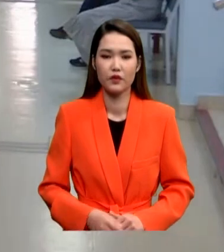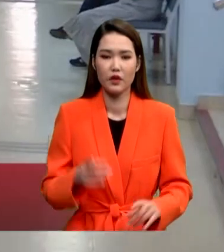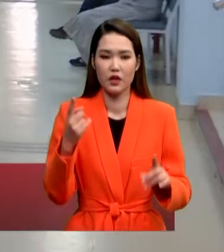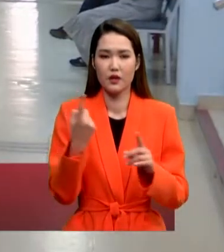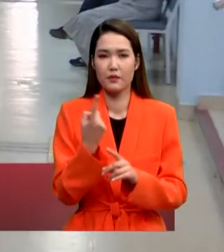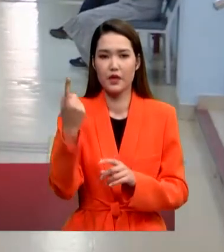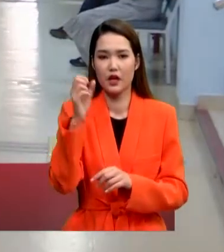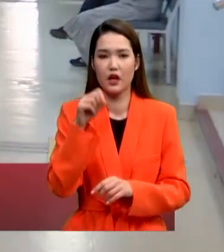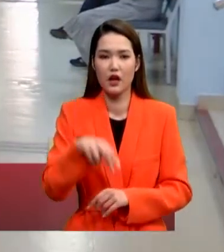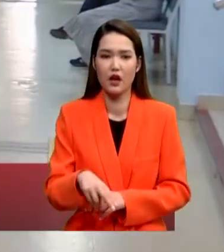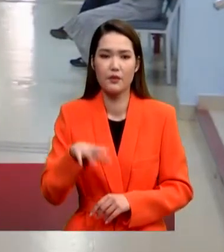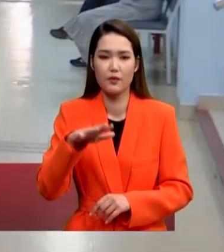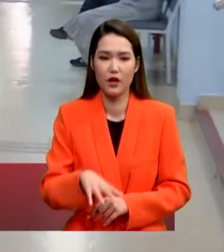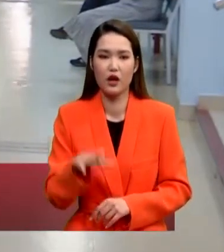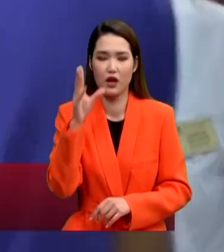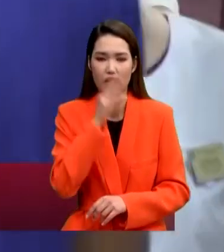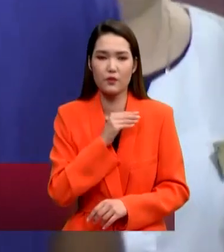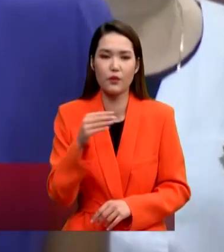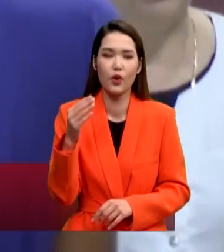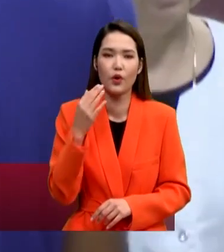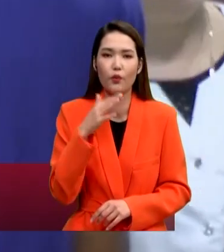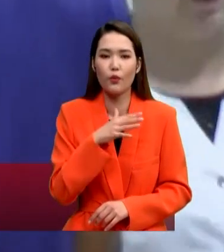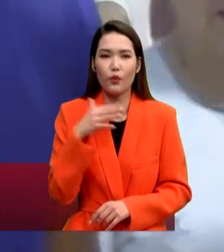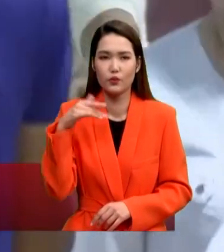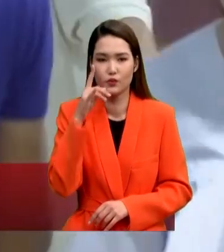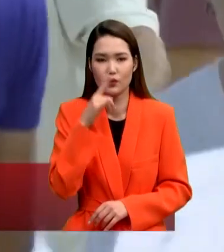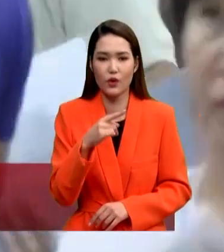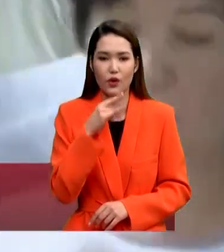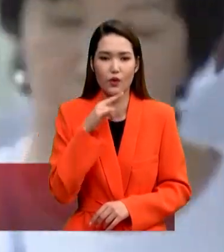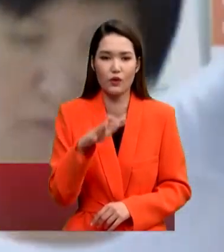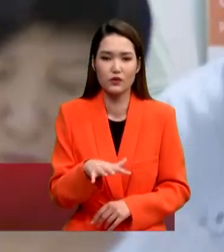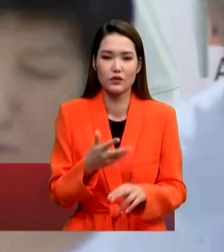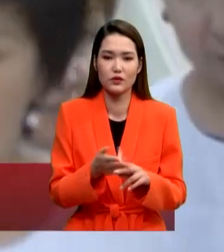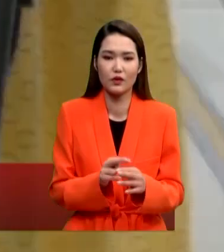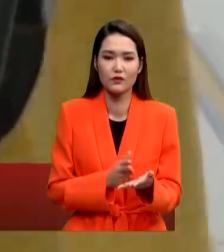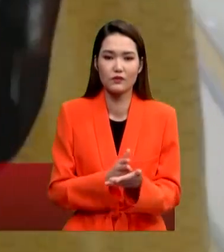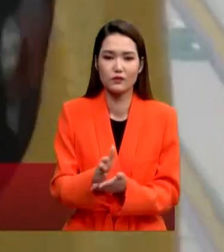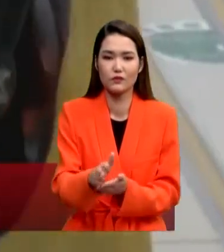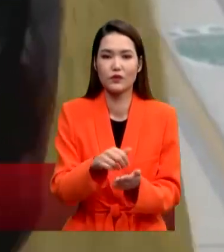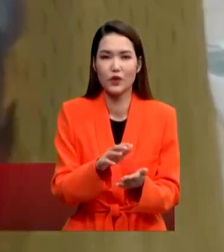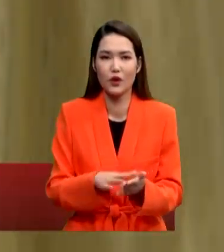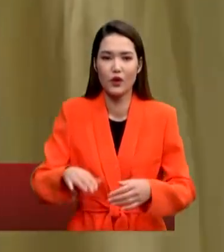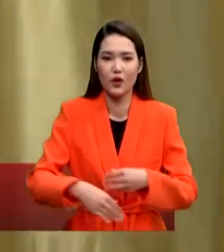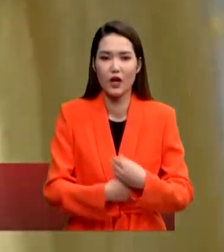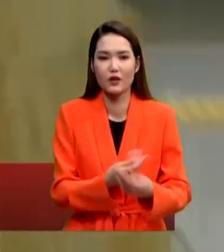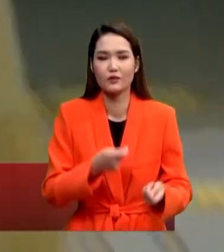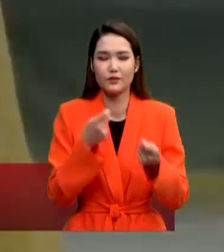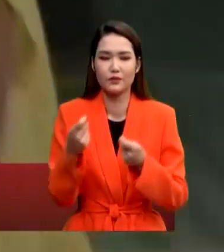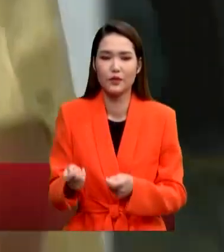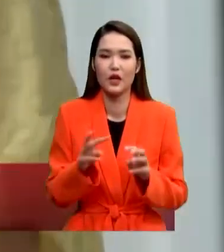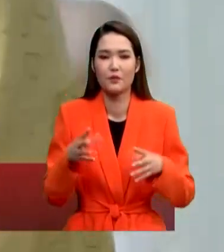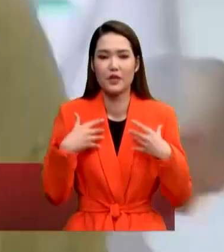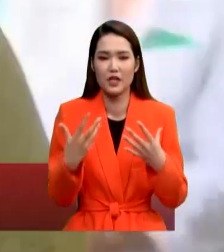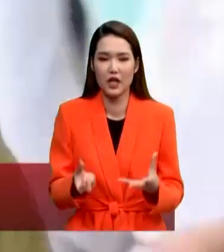1 апреля в дураках могут оказаться многие казахстанцы. По иронии, именно в этот день вступает в силу новый приказ Минздрава, где говорится,